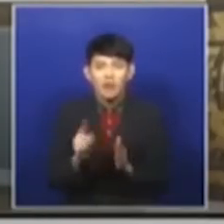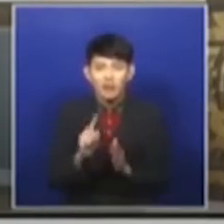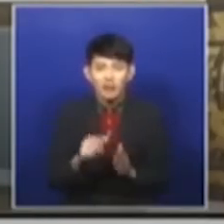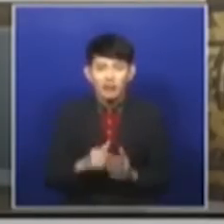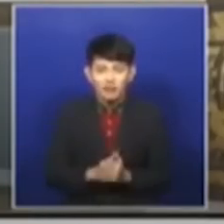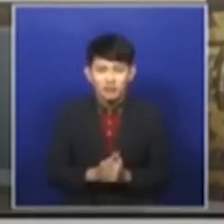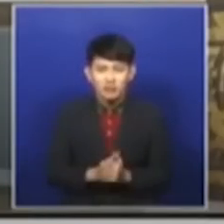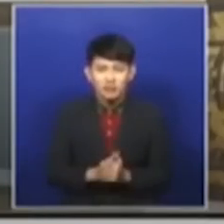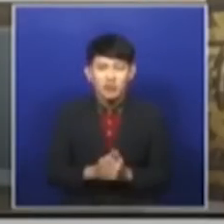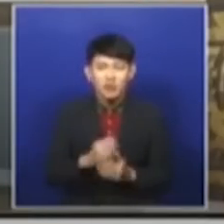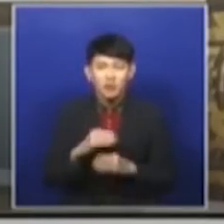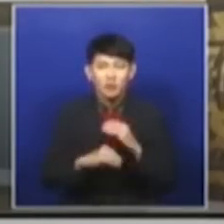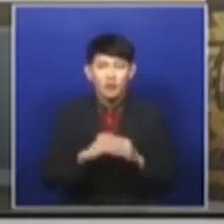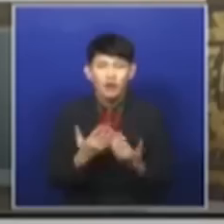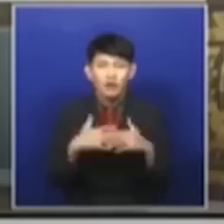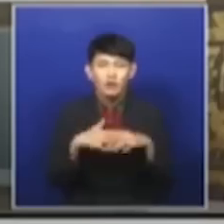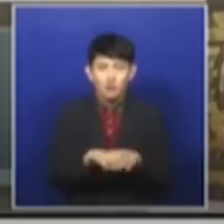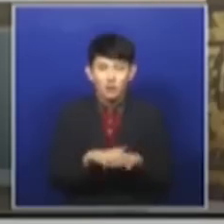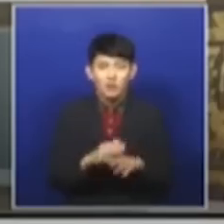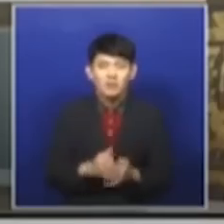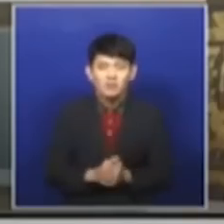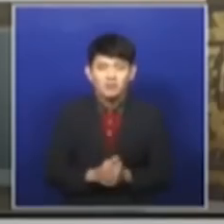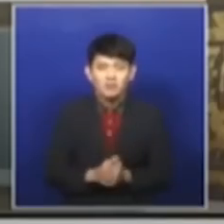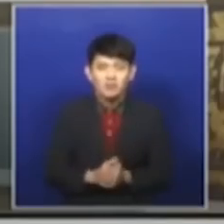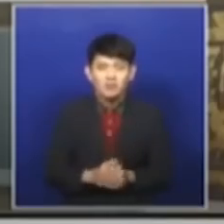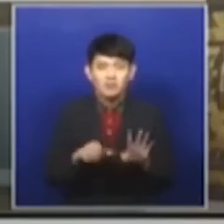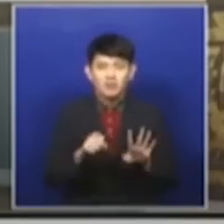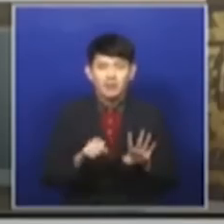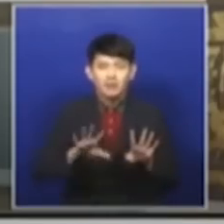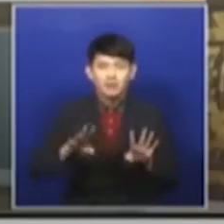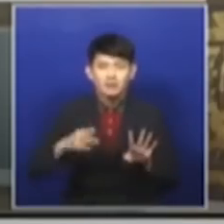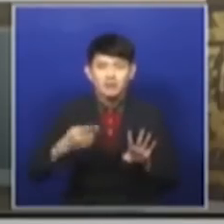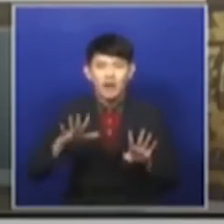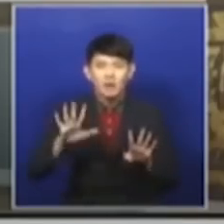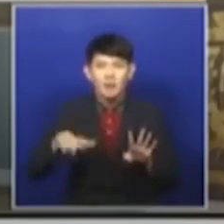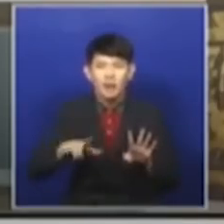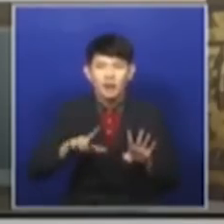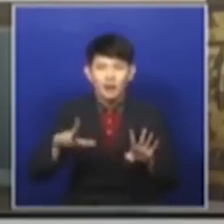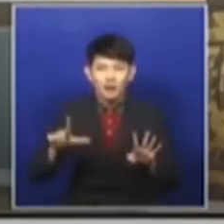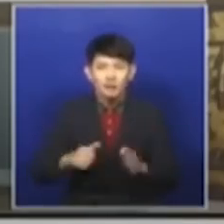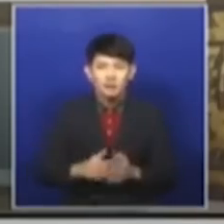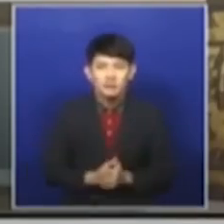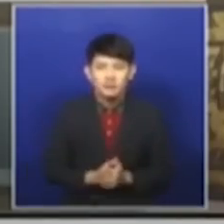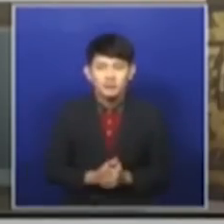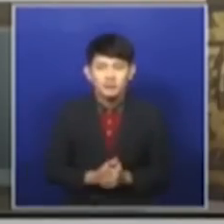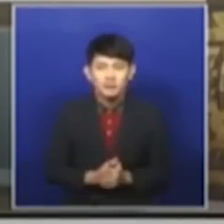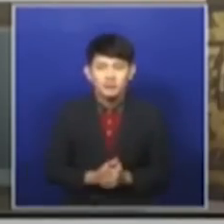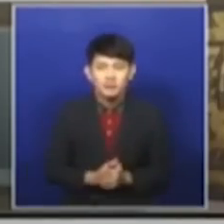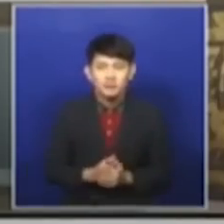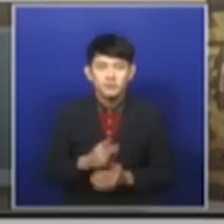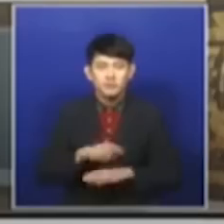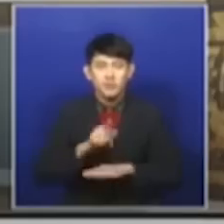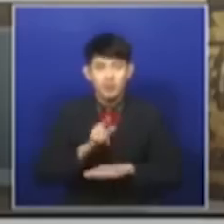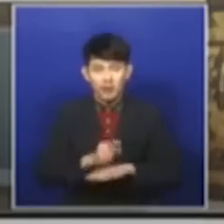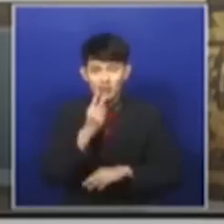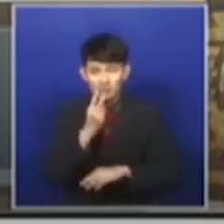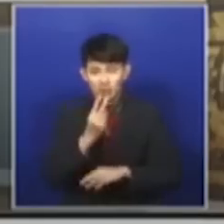หนี้ที่จะเข้าร่วมโครงการได้ก็ไม่เกิน 445,000 ล้านบาทท่านประธานเห็นอะไรไหม